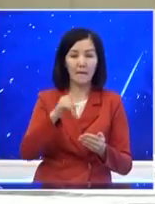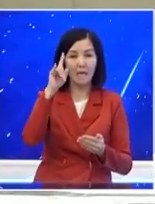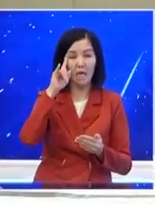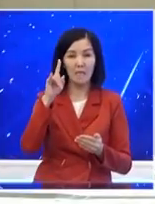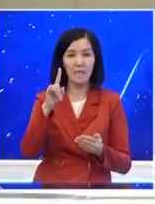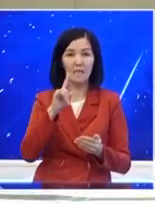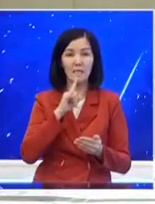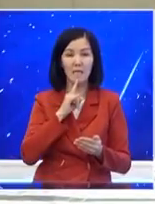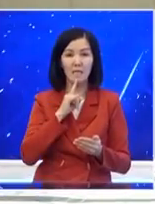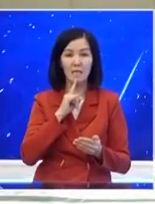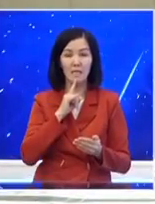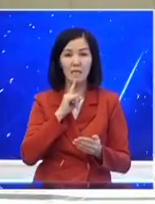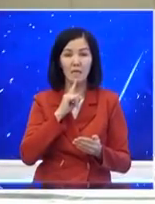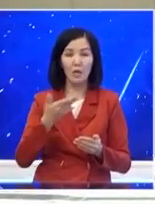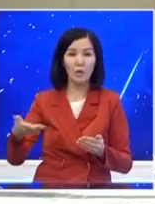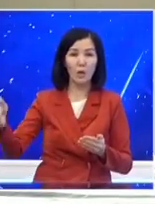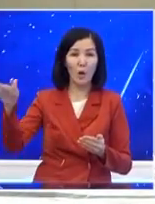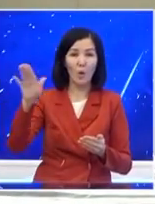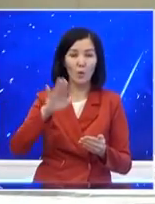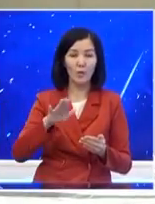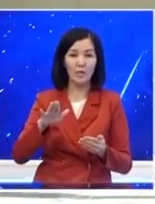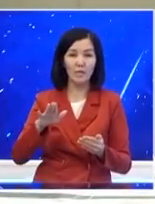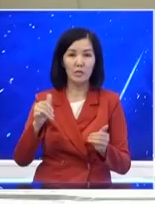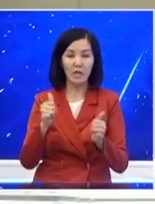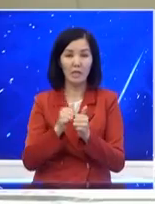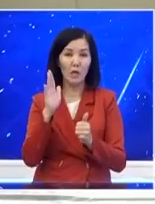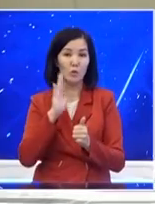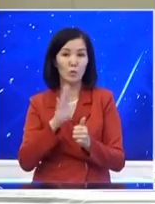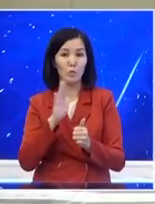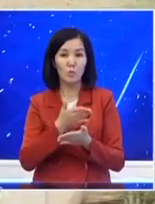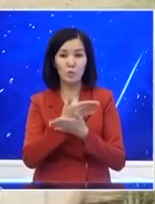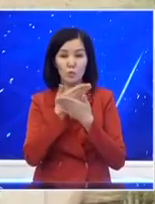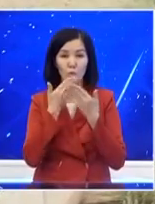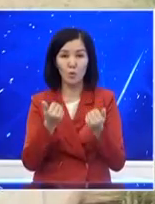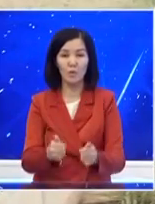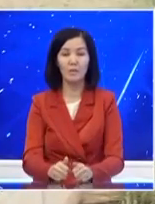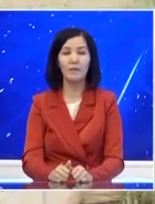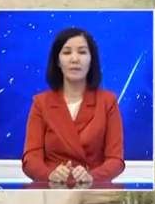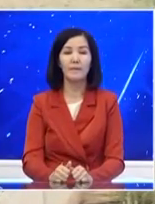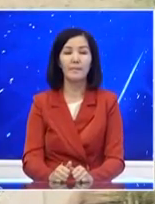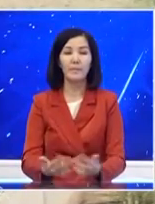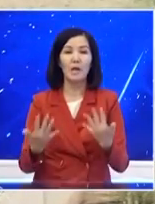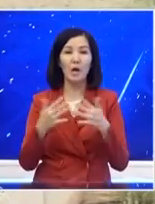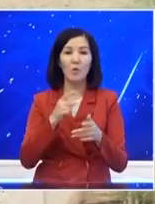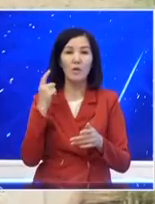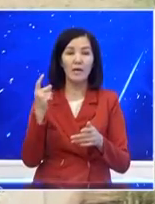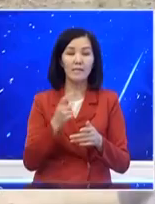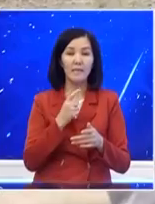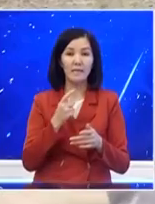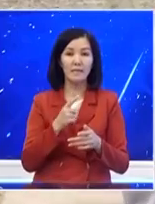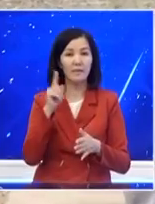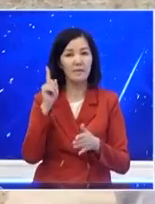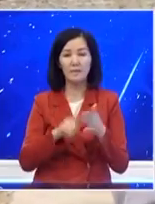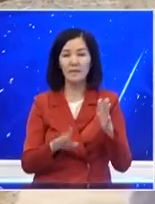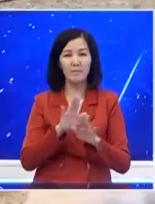бойынша мына таудан келетін су кемей жатыр. Приток дейді оны. Қожалық иелері мұндай көрсеткіштерге